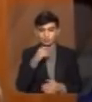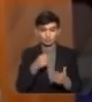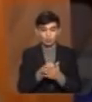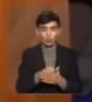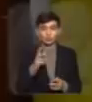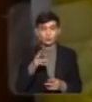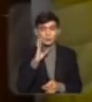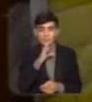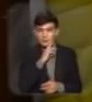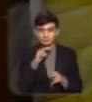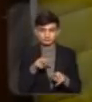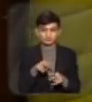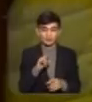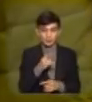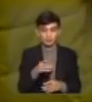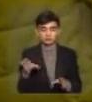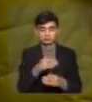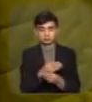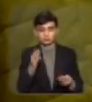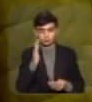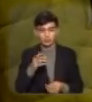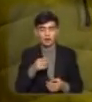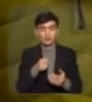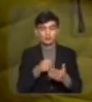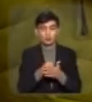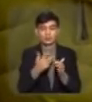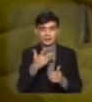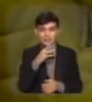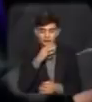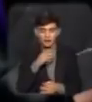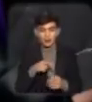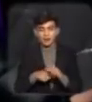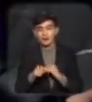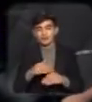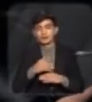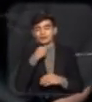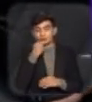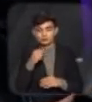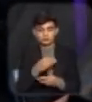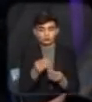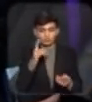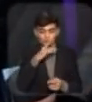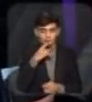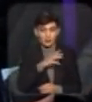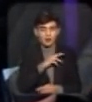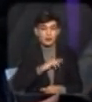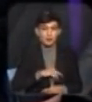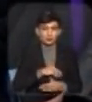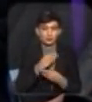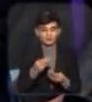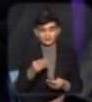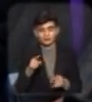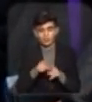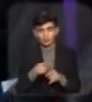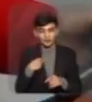балалармен отырған аналарға ғана беріледі. Шырылдаған аналар жұмыспен қамту орталығына жұмыс сұрап барғанның өзінде айтарлықтай